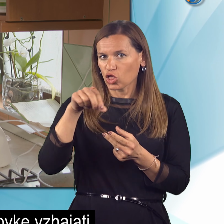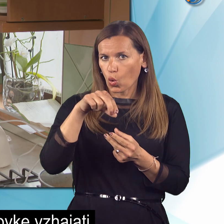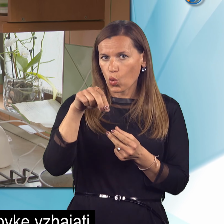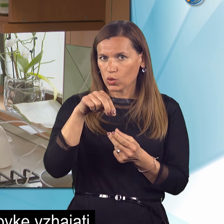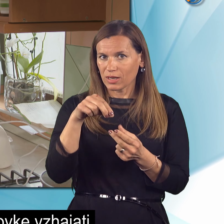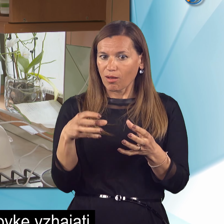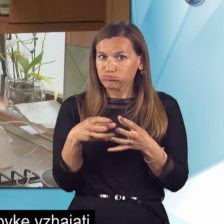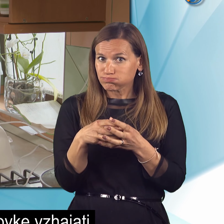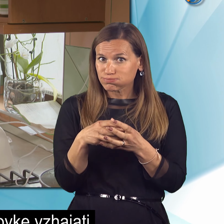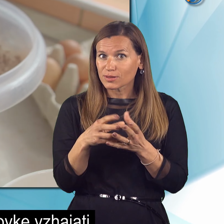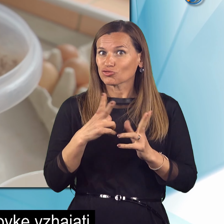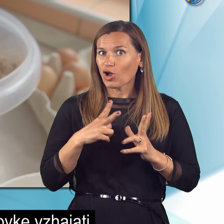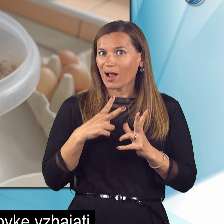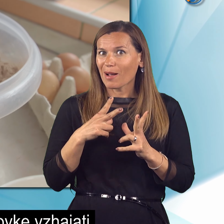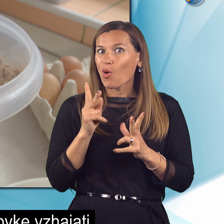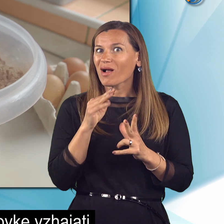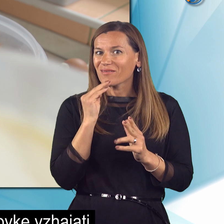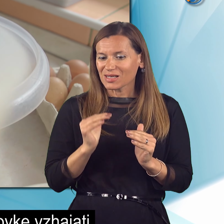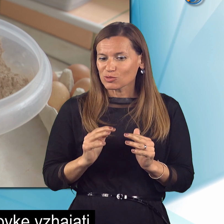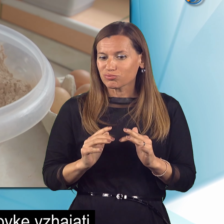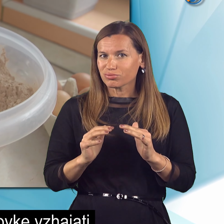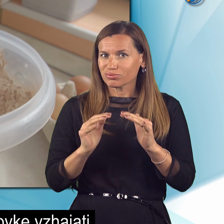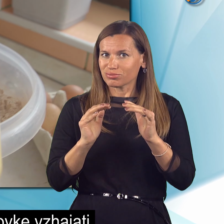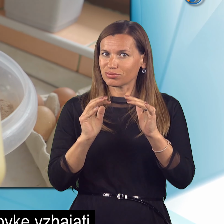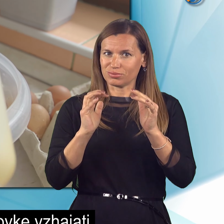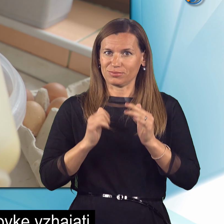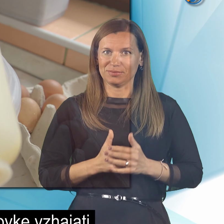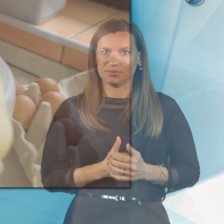kvasovke delovati, a ne.